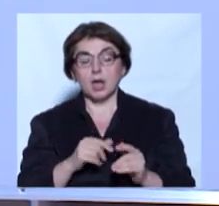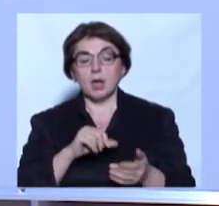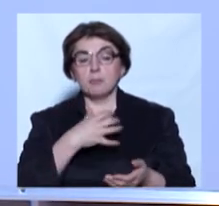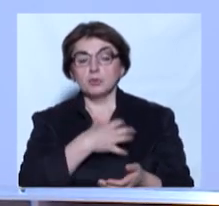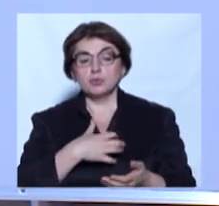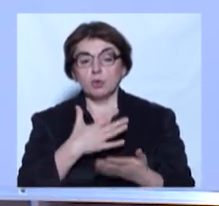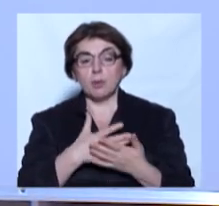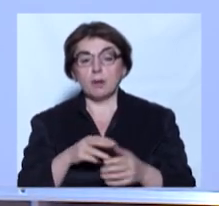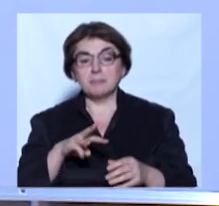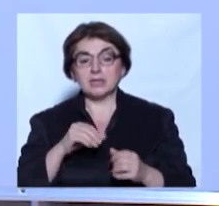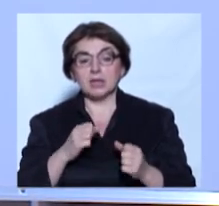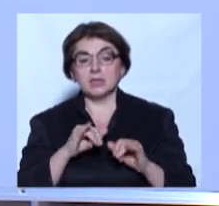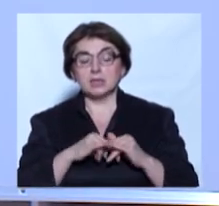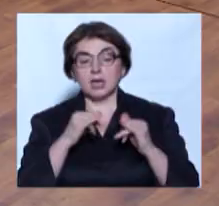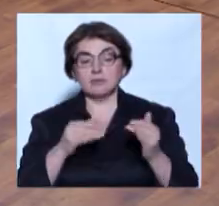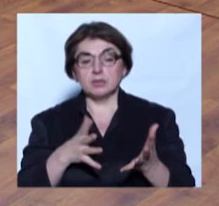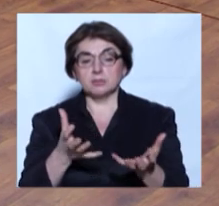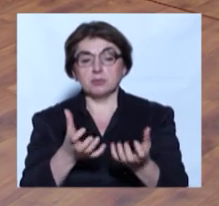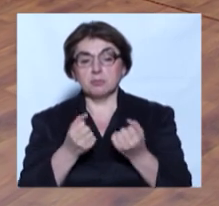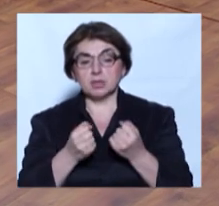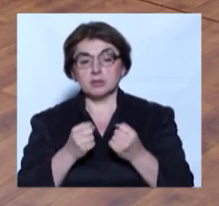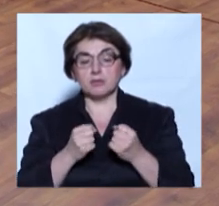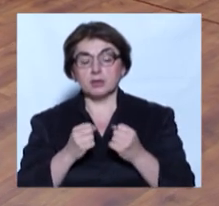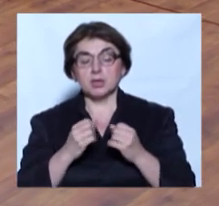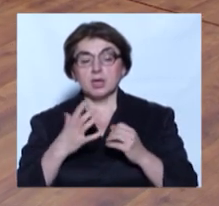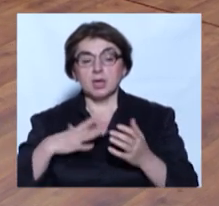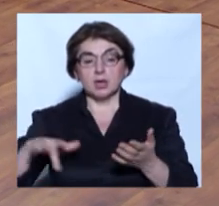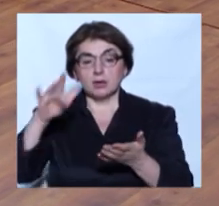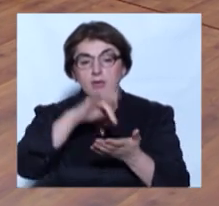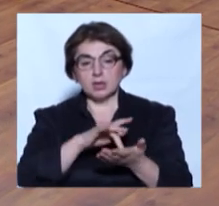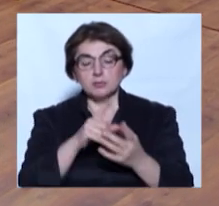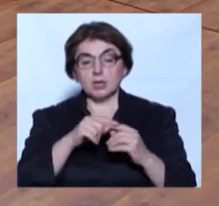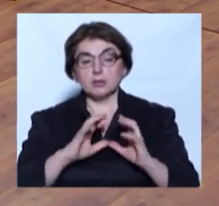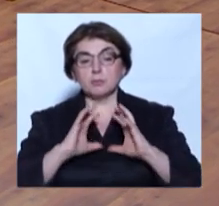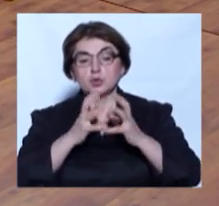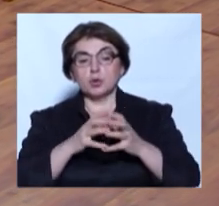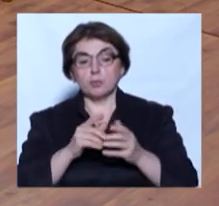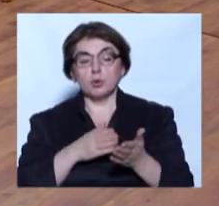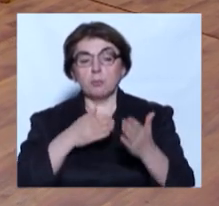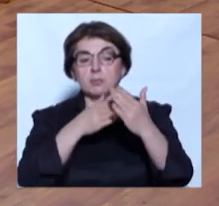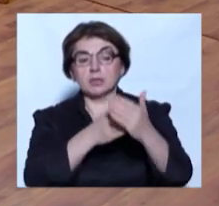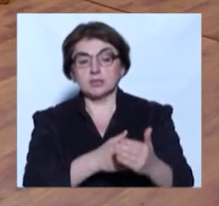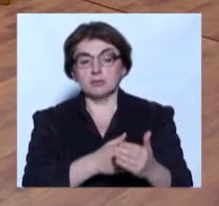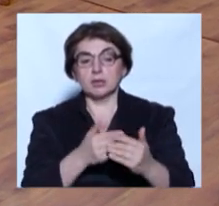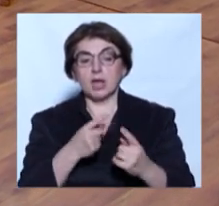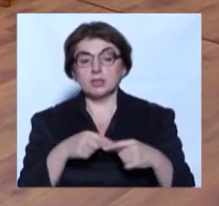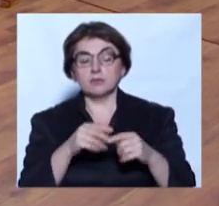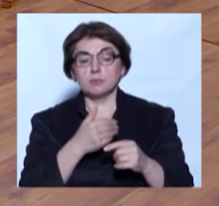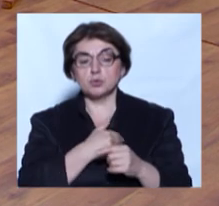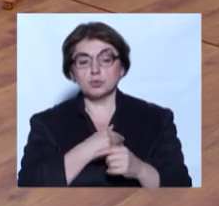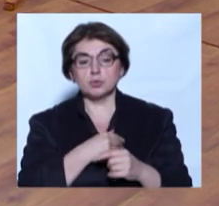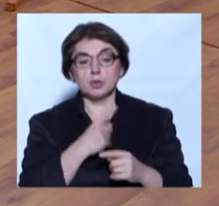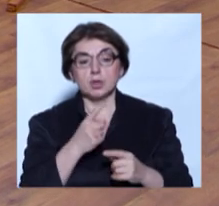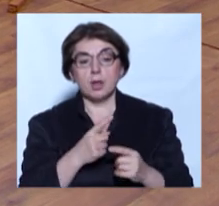მდგრადი განვითარების მიზნების მიღწევას ქვეყნების და მსოფლიოს განვითარებაში. გარდა ამისა, კიდევ მსურს ასევე რომ